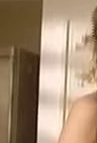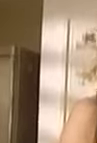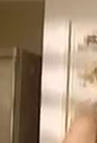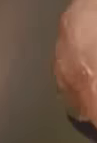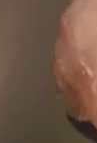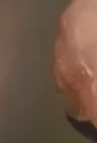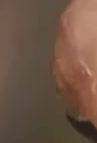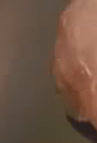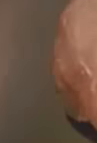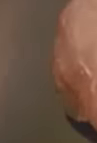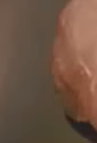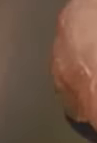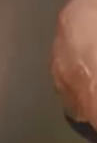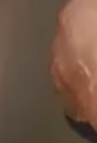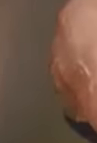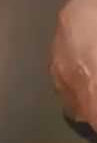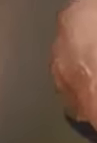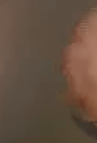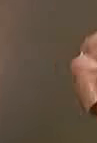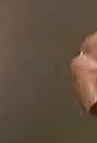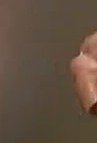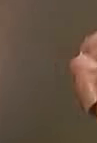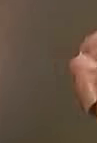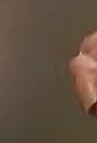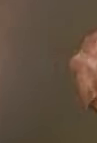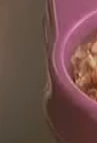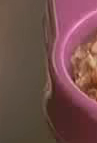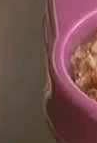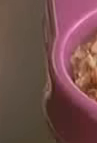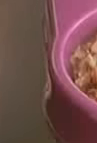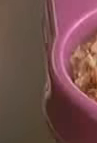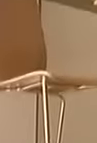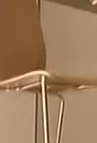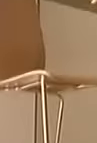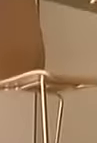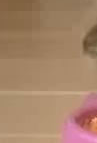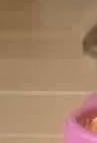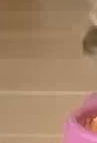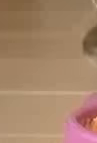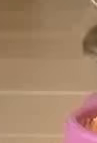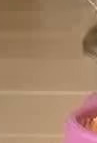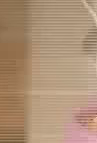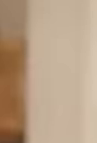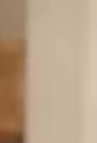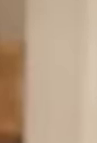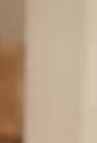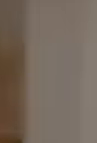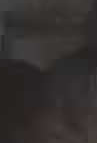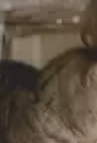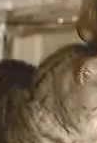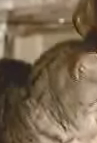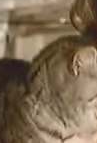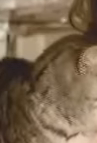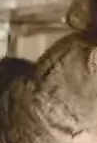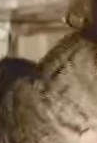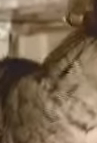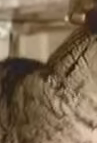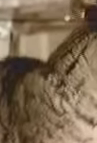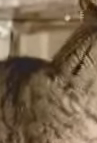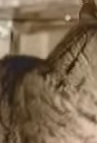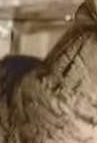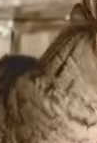od pažljivo biranih celih komada mesa. Čak i najbolji kuvari bi ga preporučili. Vaša maca će biti tako srećna i vi ćete poželjeti